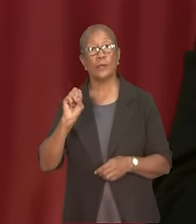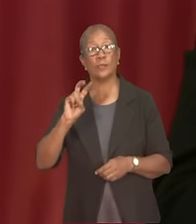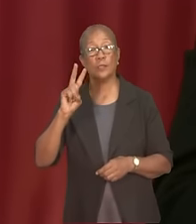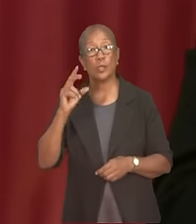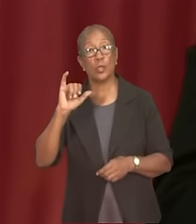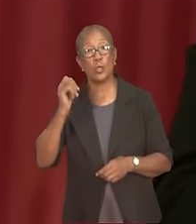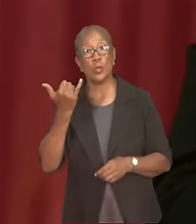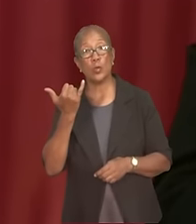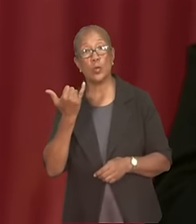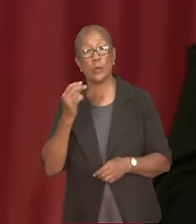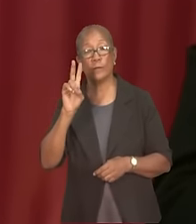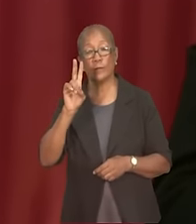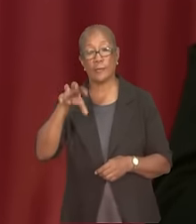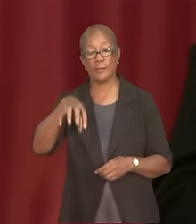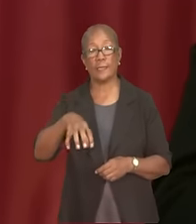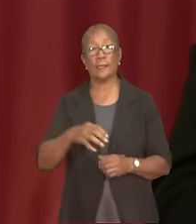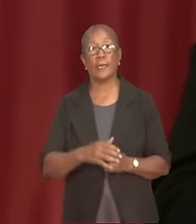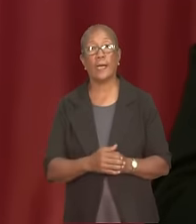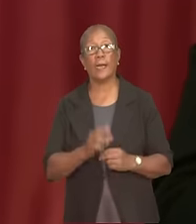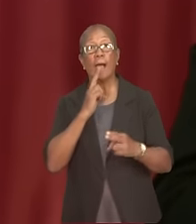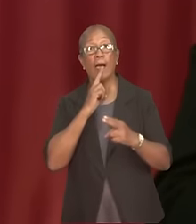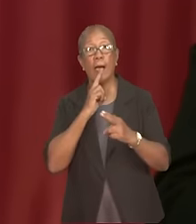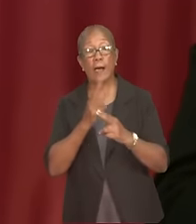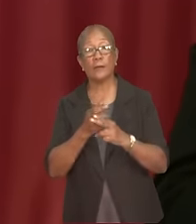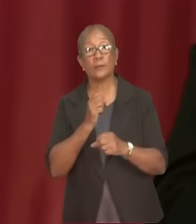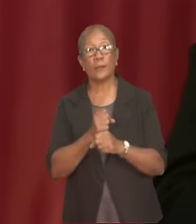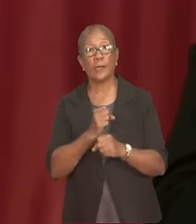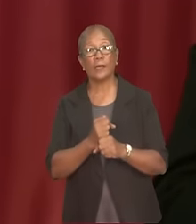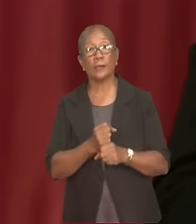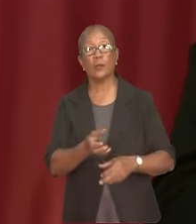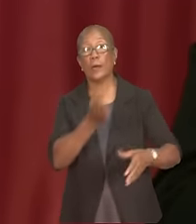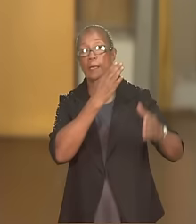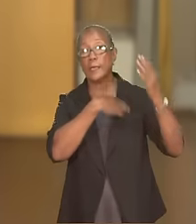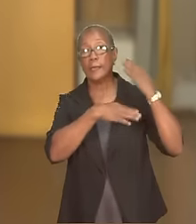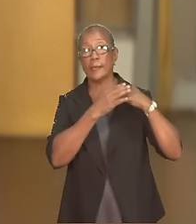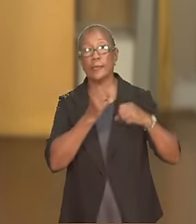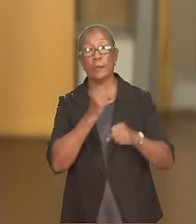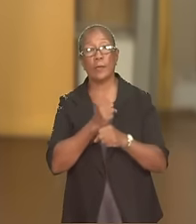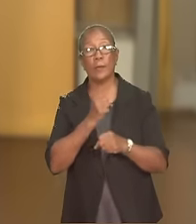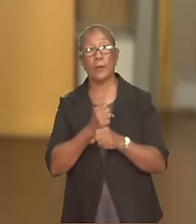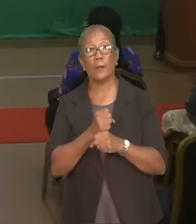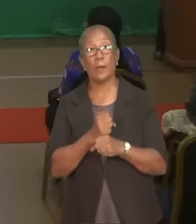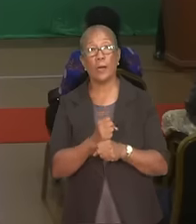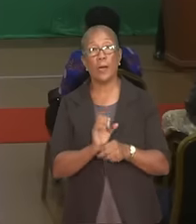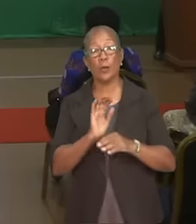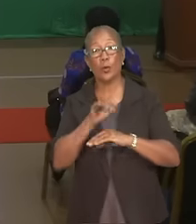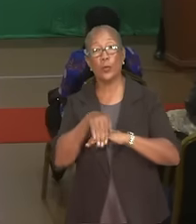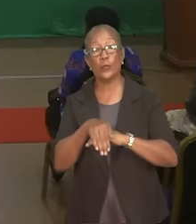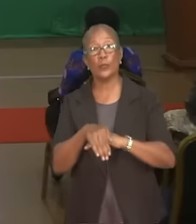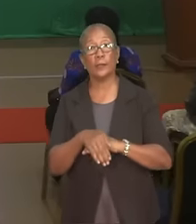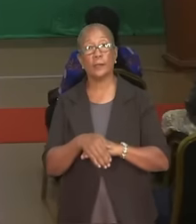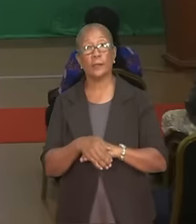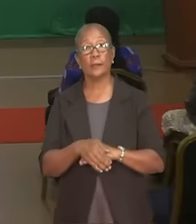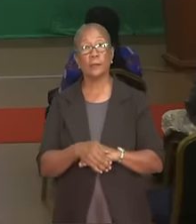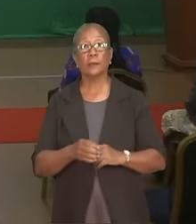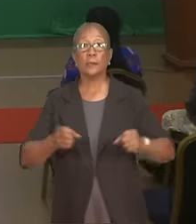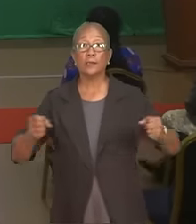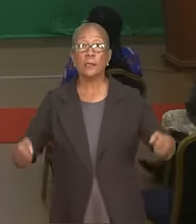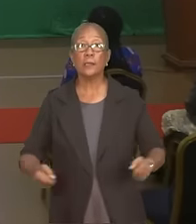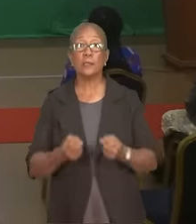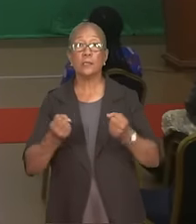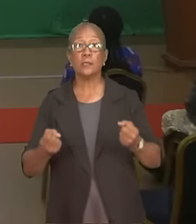vakcentrale. Een afspraak die een paar dagen geleden gemaakt is om van gedachten te wisselen over de situatie